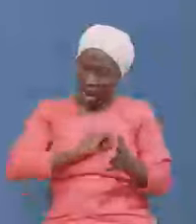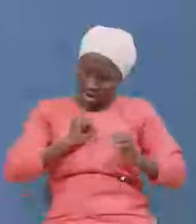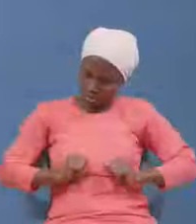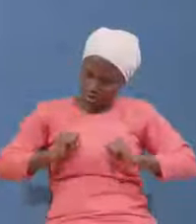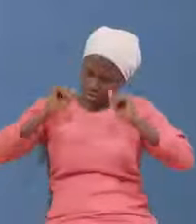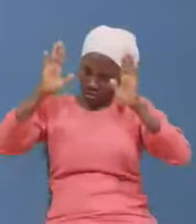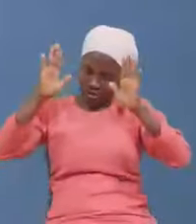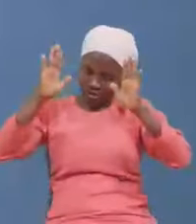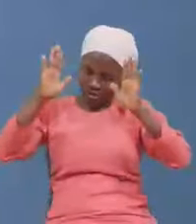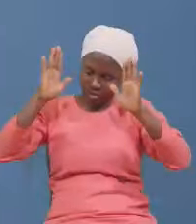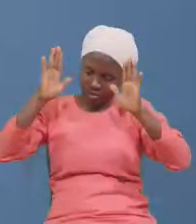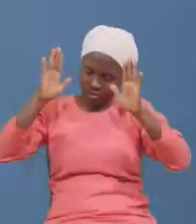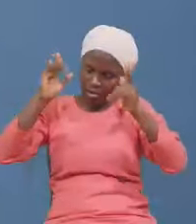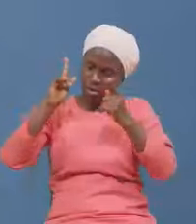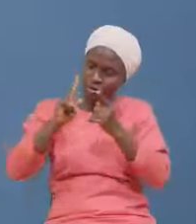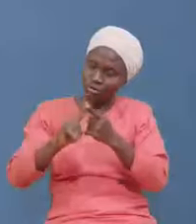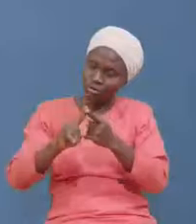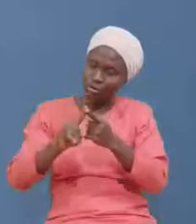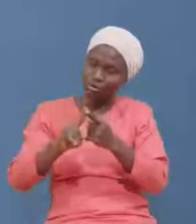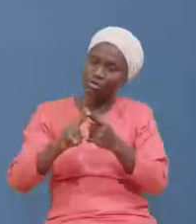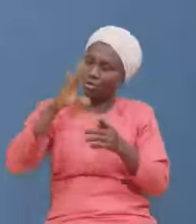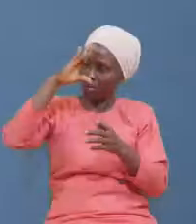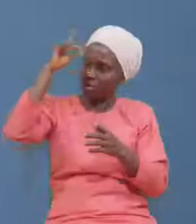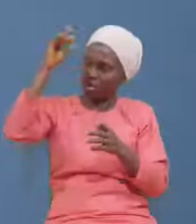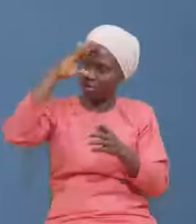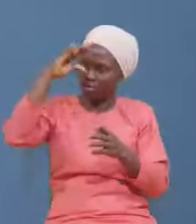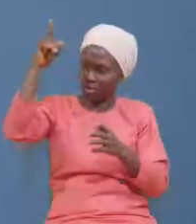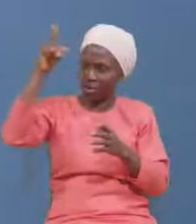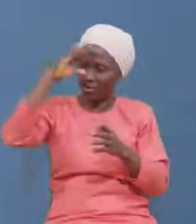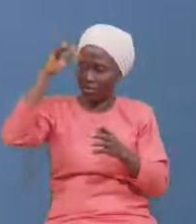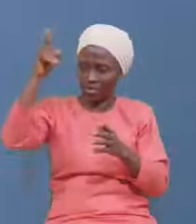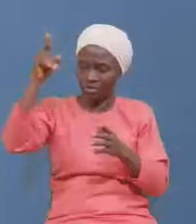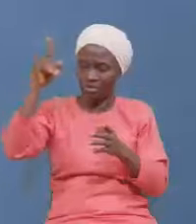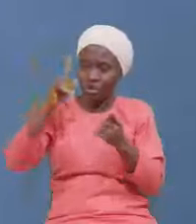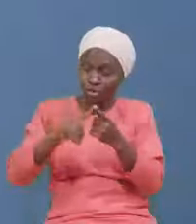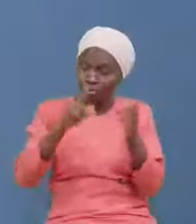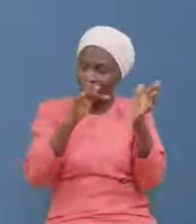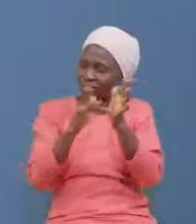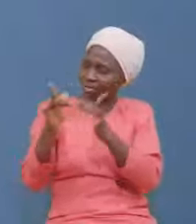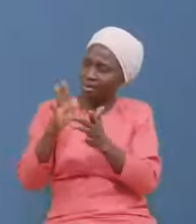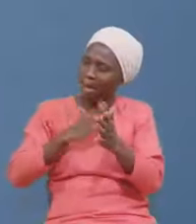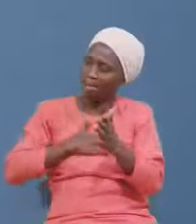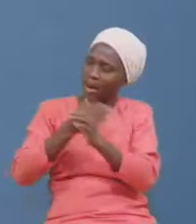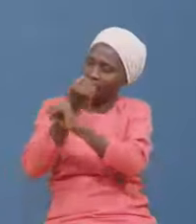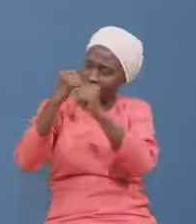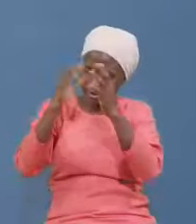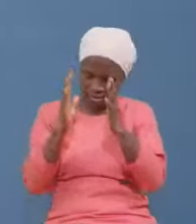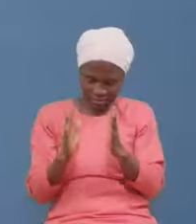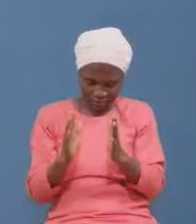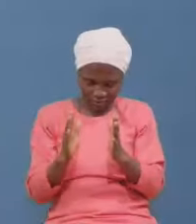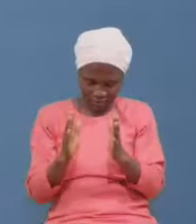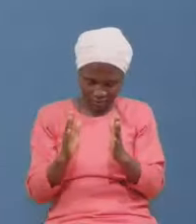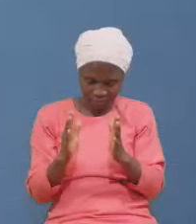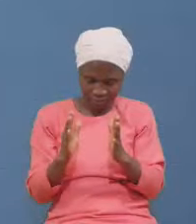surrender. నేను లోదన చేసుకుంటున్నాను. నేను ఆయన చూచాడు. To Jesus my savior. నా రక్షకుడైన